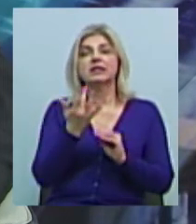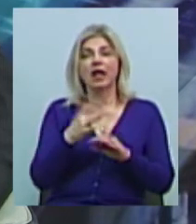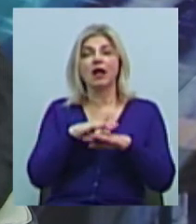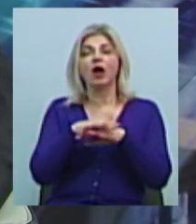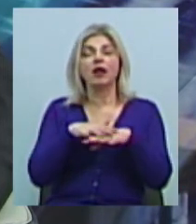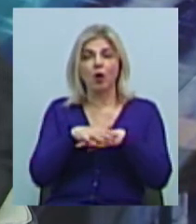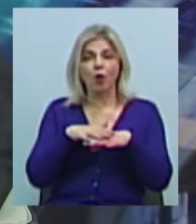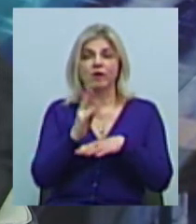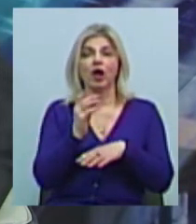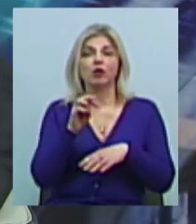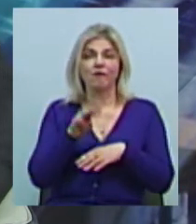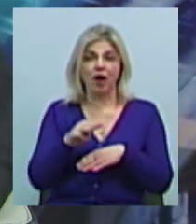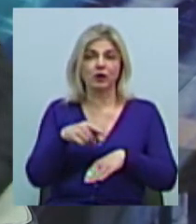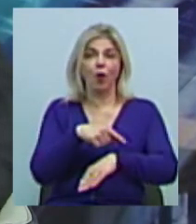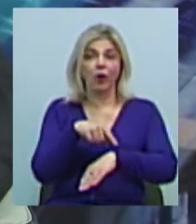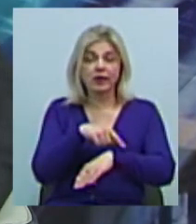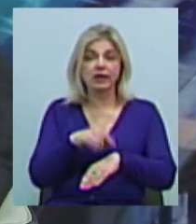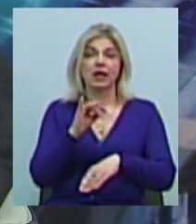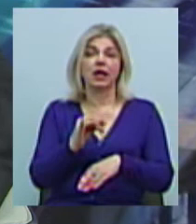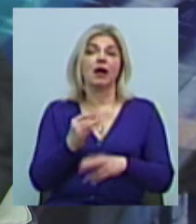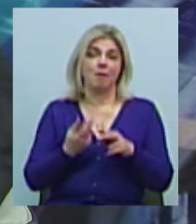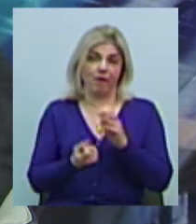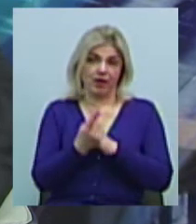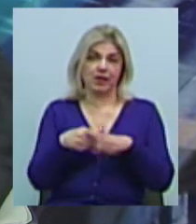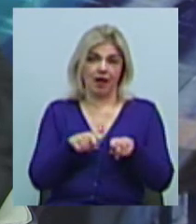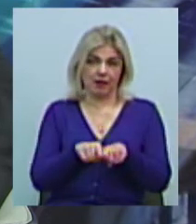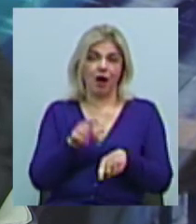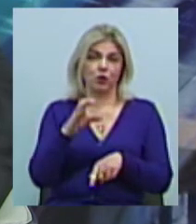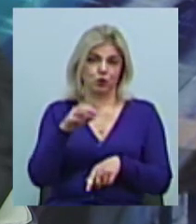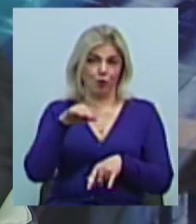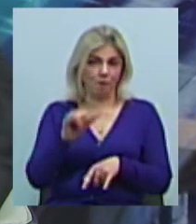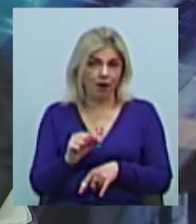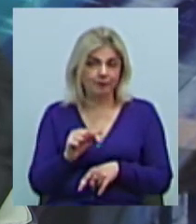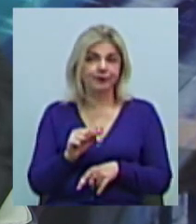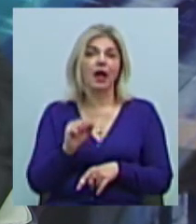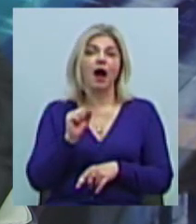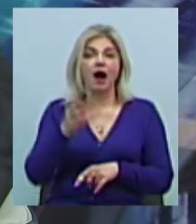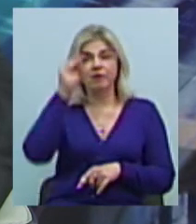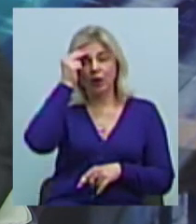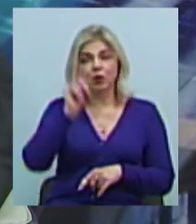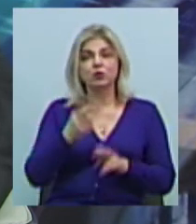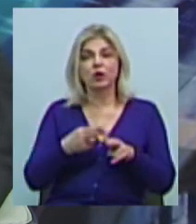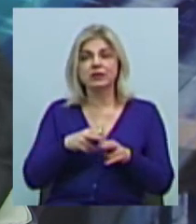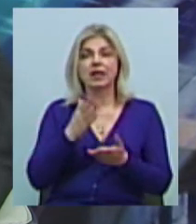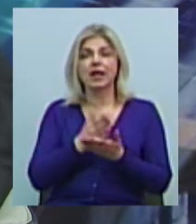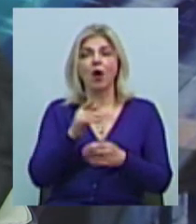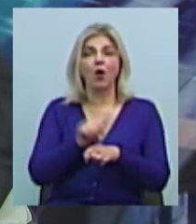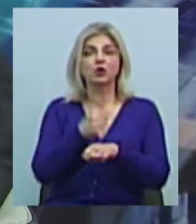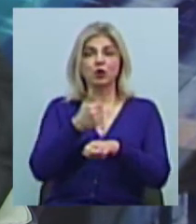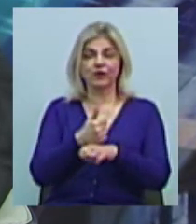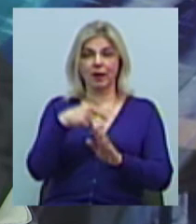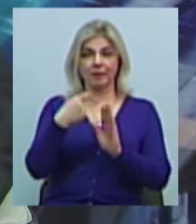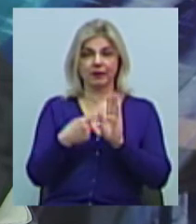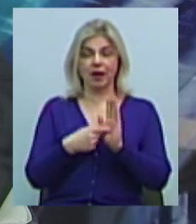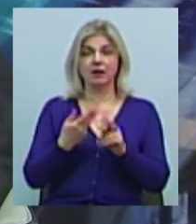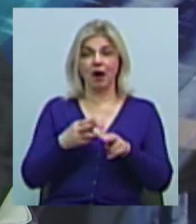кіловат-годин, був застосований тариф і так з'явилася ця сума. Значить, враховуючи, що це є основним із таких питань,